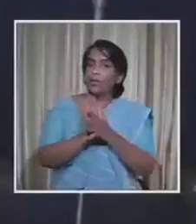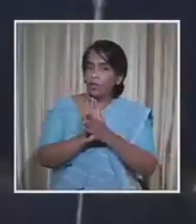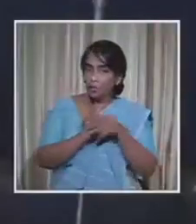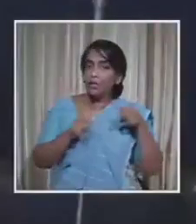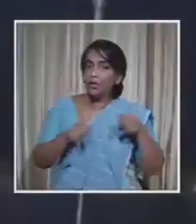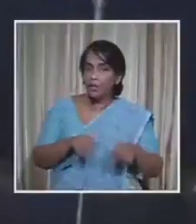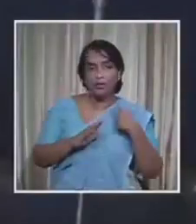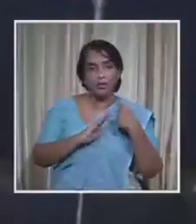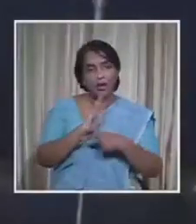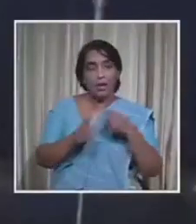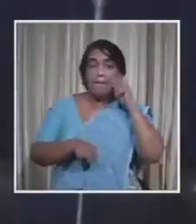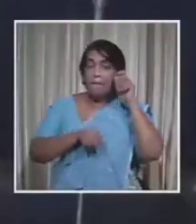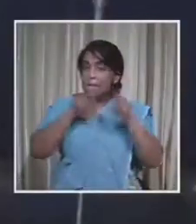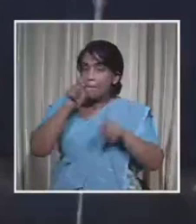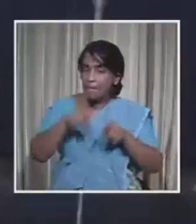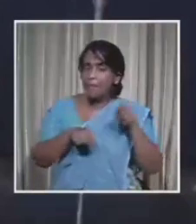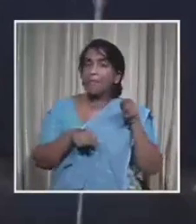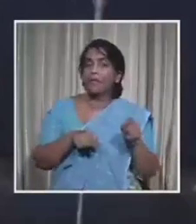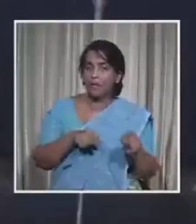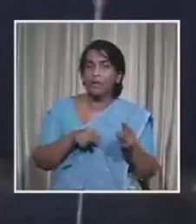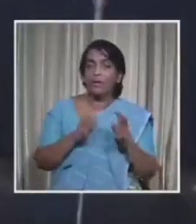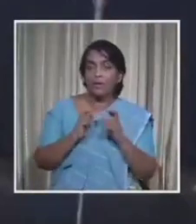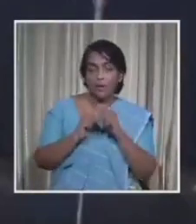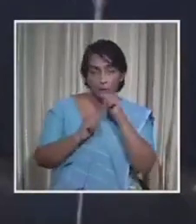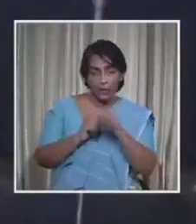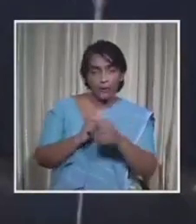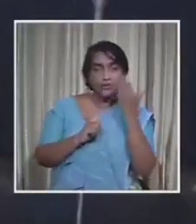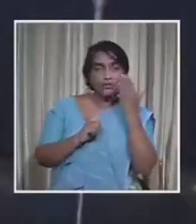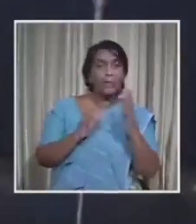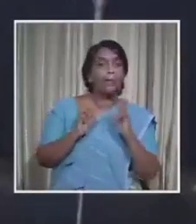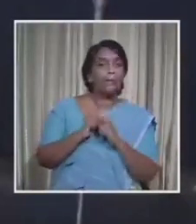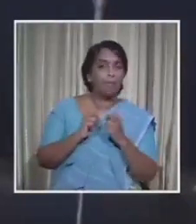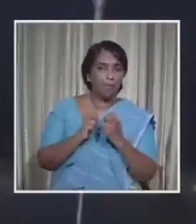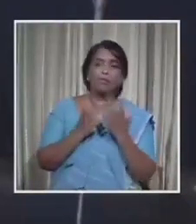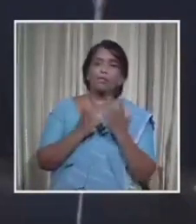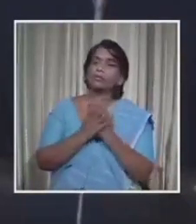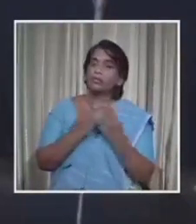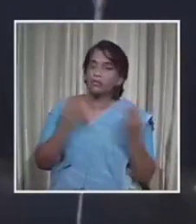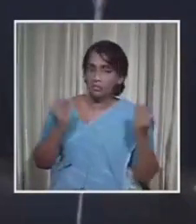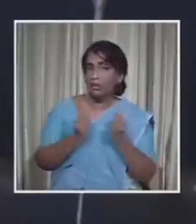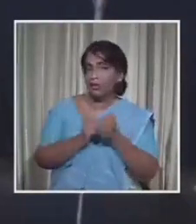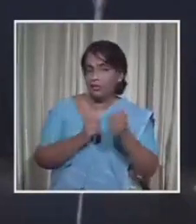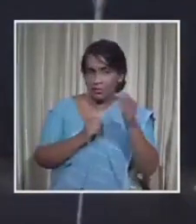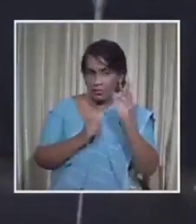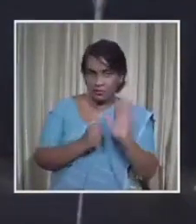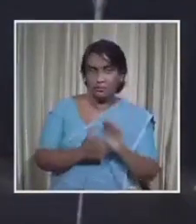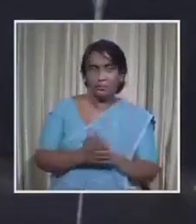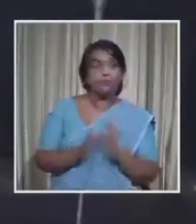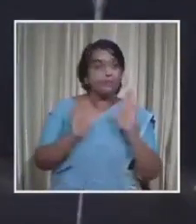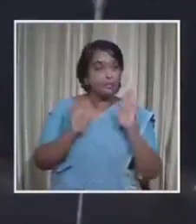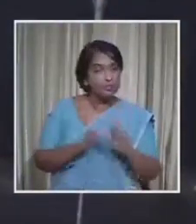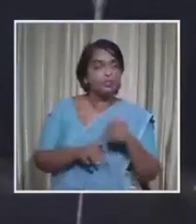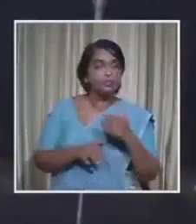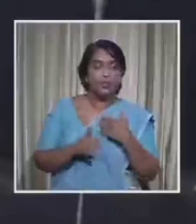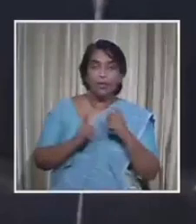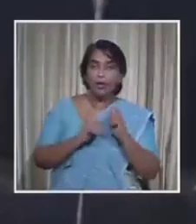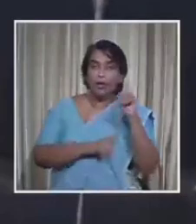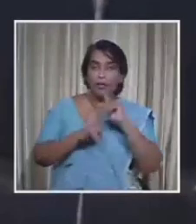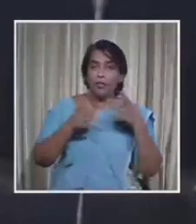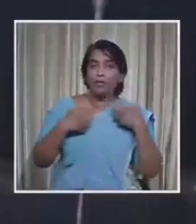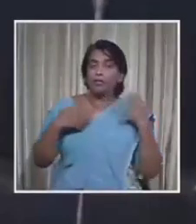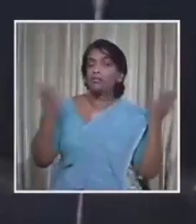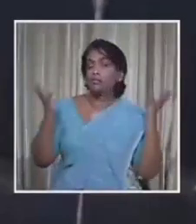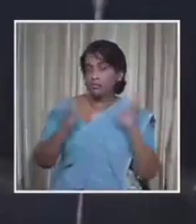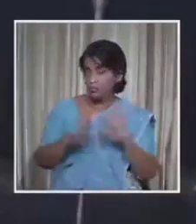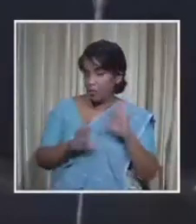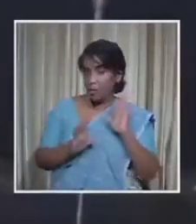நாடாளுமன்றில் நாமல் வெளியானது ஆதாரம். முன்னாள் அமைச்சர் நாமல் ராஜபக்சே இன்றைய தினம் நாடாளுமன்ற அமர்விற்கு சமூகம் அளித்துள்ளார்.